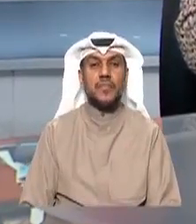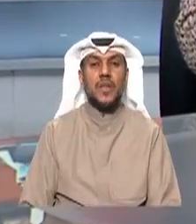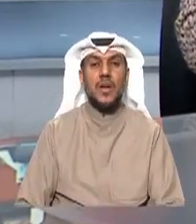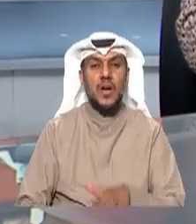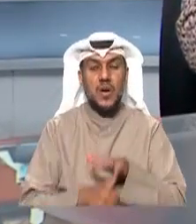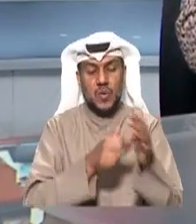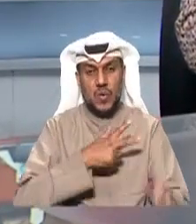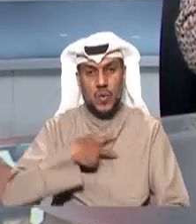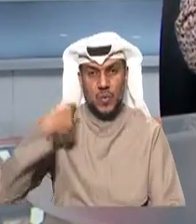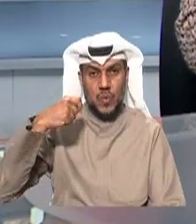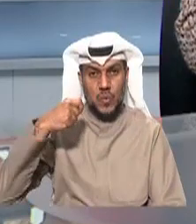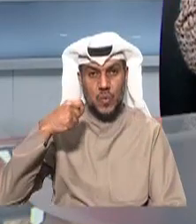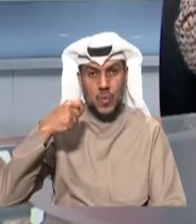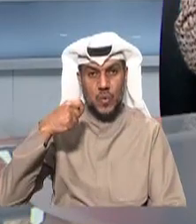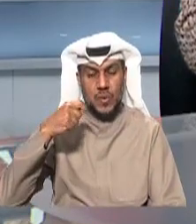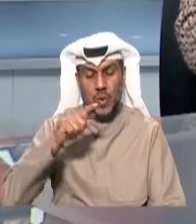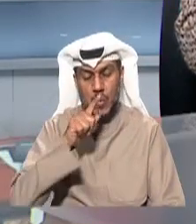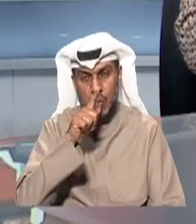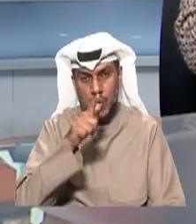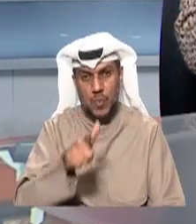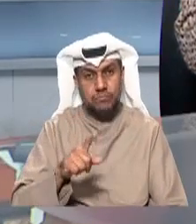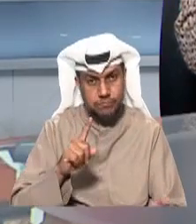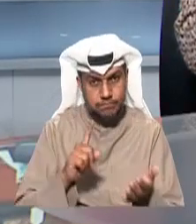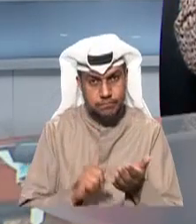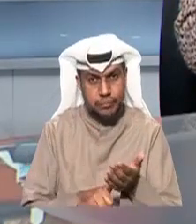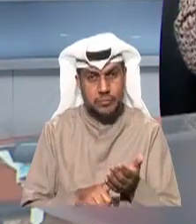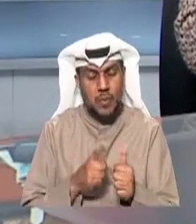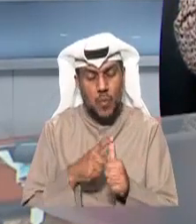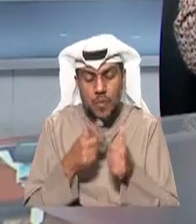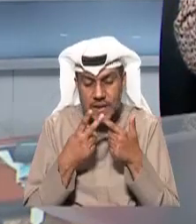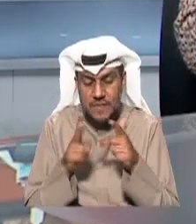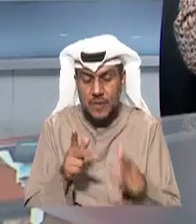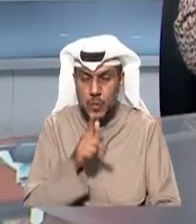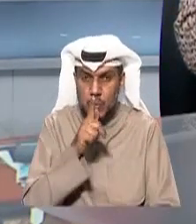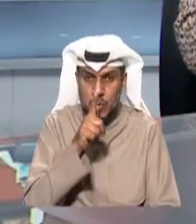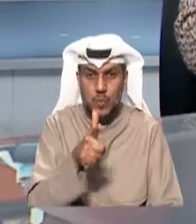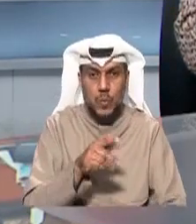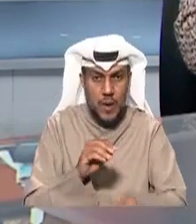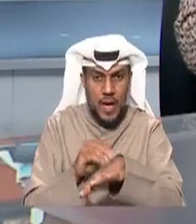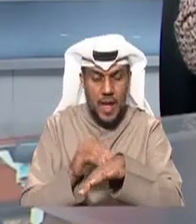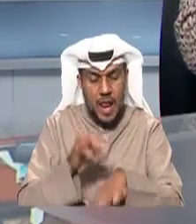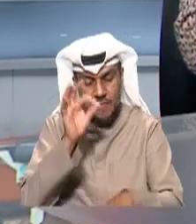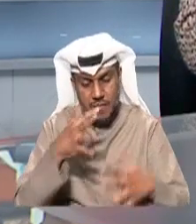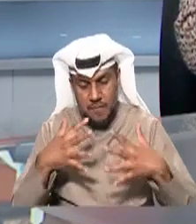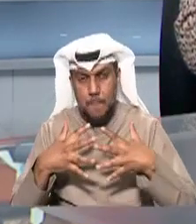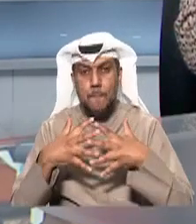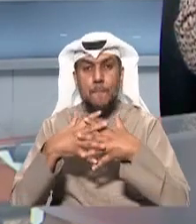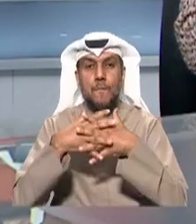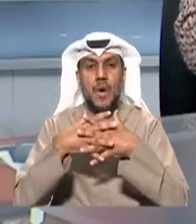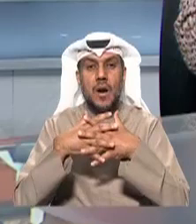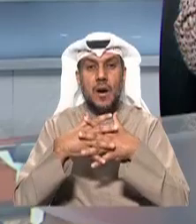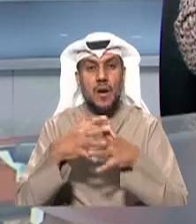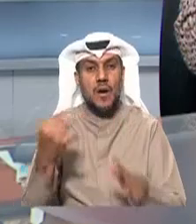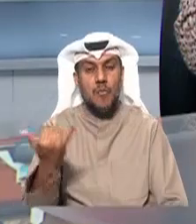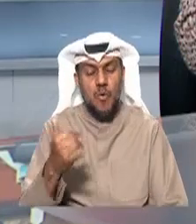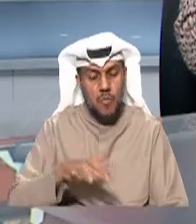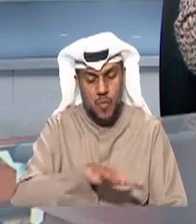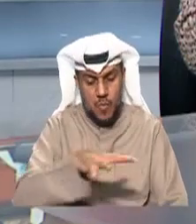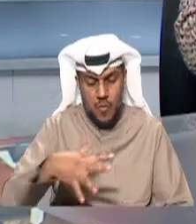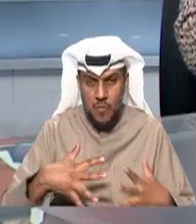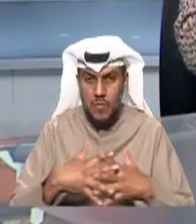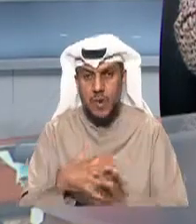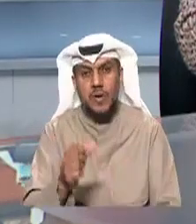رئيس مجلس الوزراء قد أكد في بداية الجلسة على ضرورة التعاون والتكاتف لمواجهة الوضع الوبائي